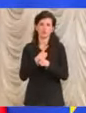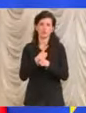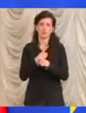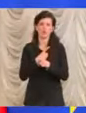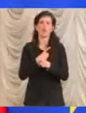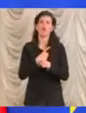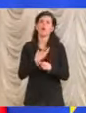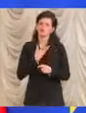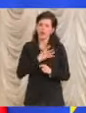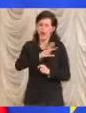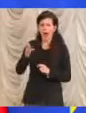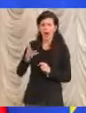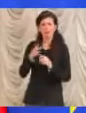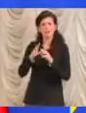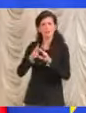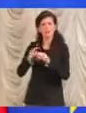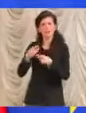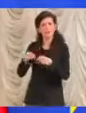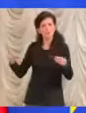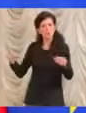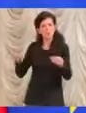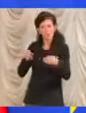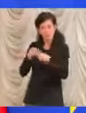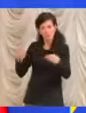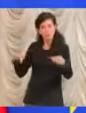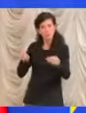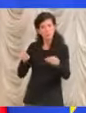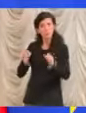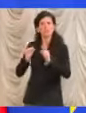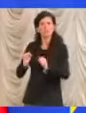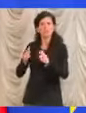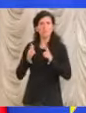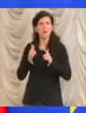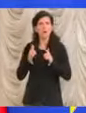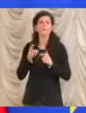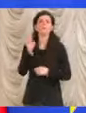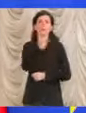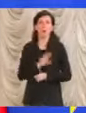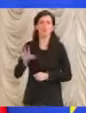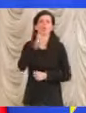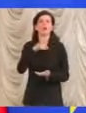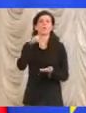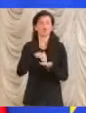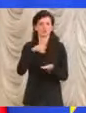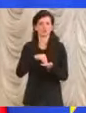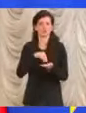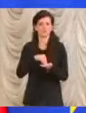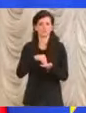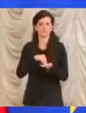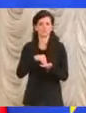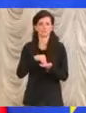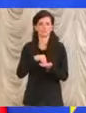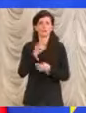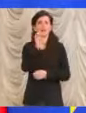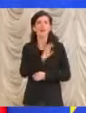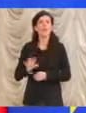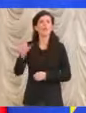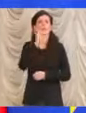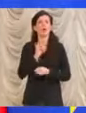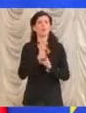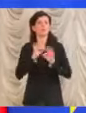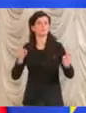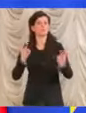strumenti che ci consenta di poter dire l'europa c'è l'europa sta rispondendo con voce